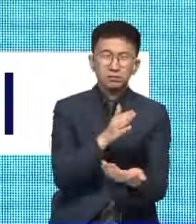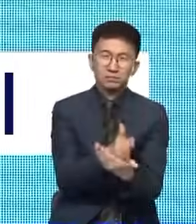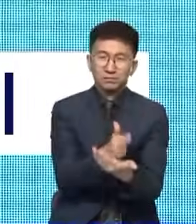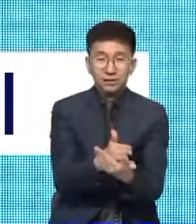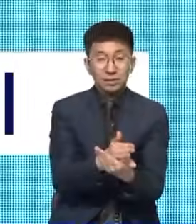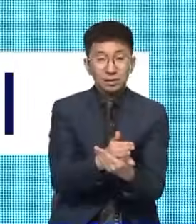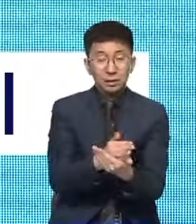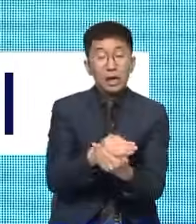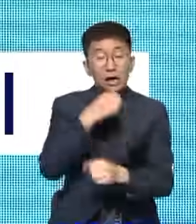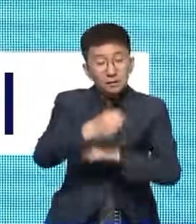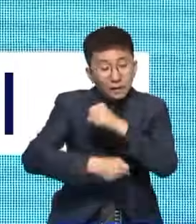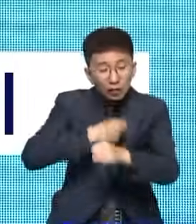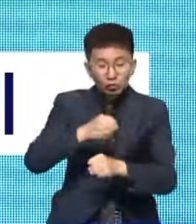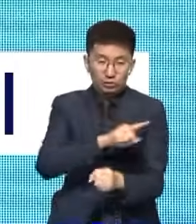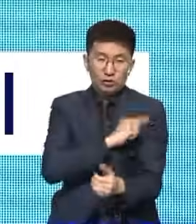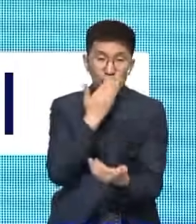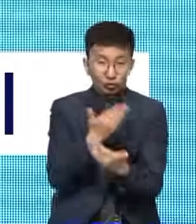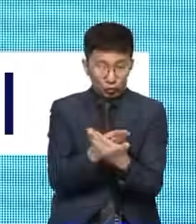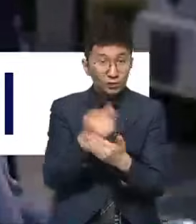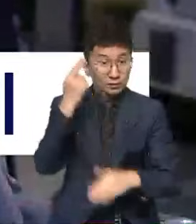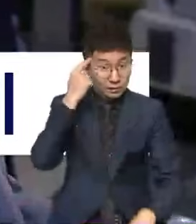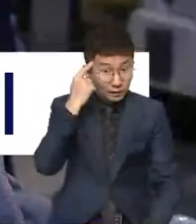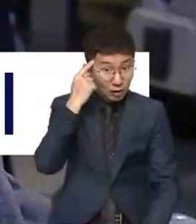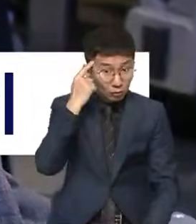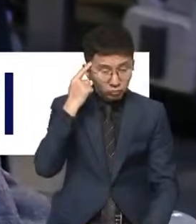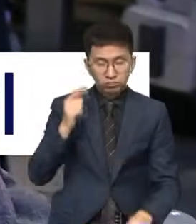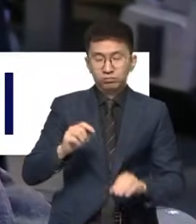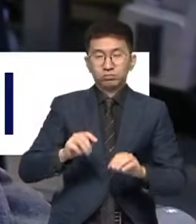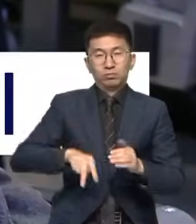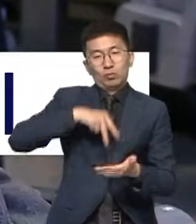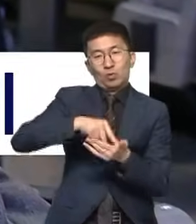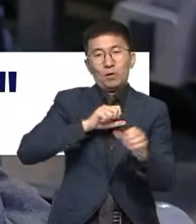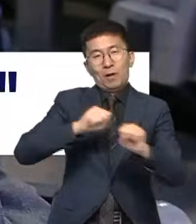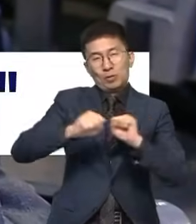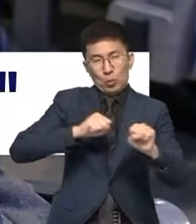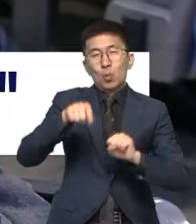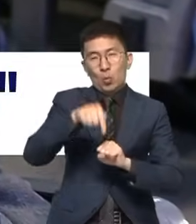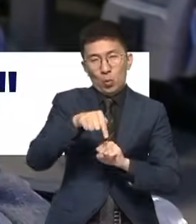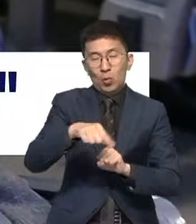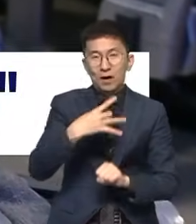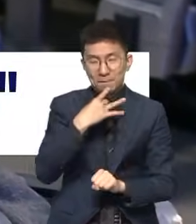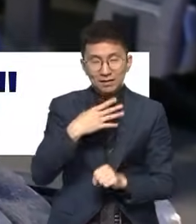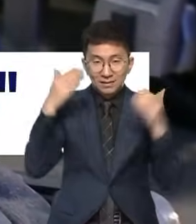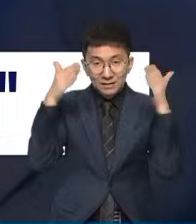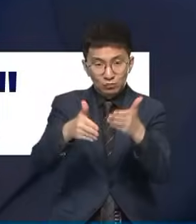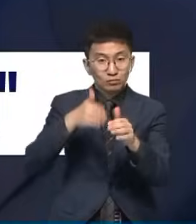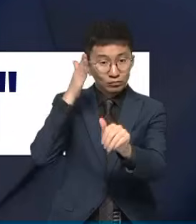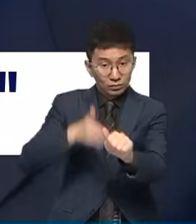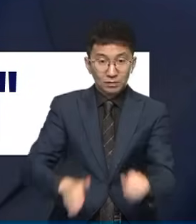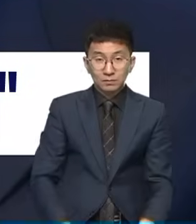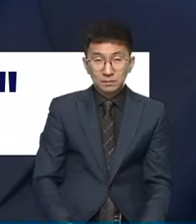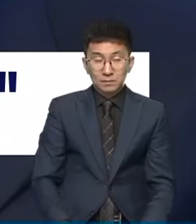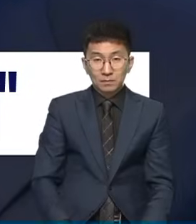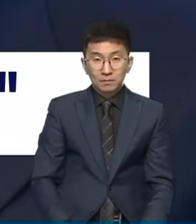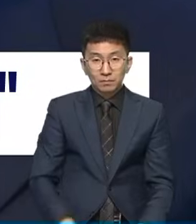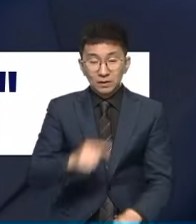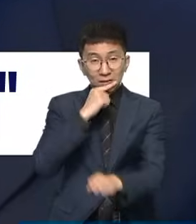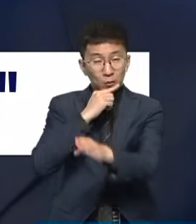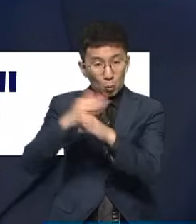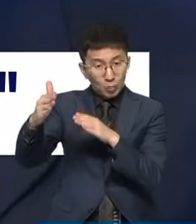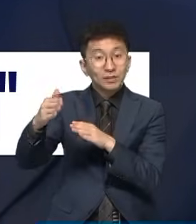독립운동 이후 역사를 한 흐름으로 보자는 취지입니다. 이어 공산 전체주의를 맹종하며 사회를